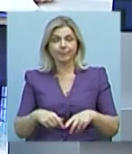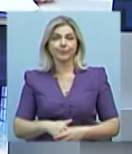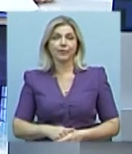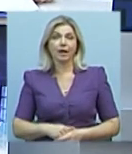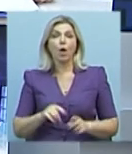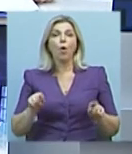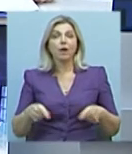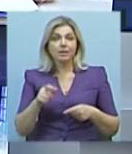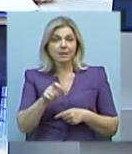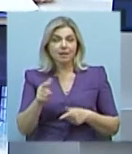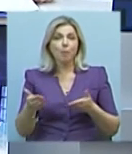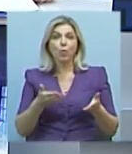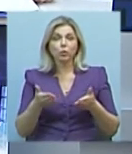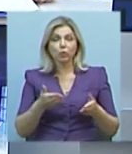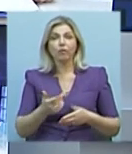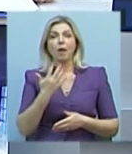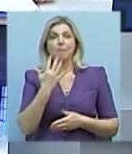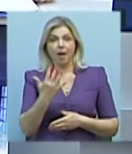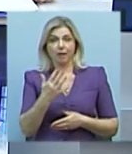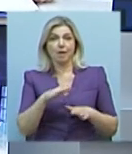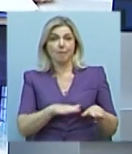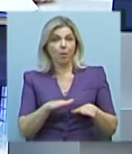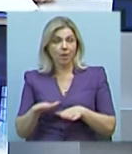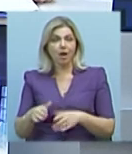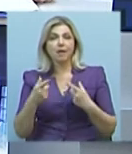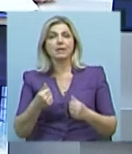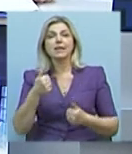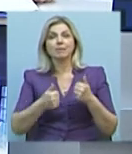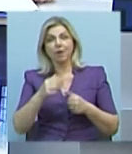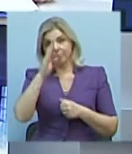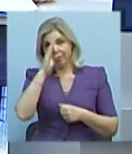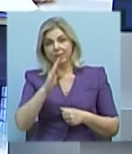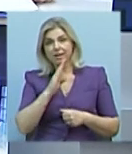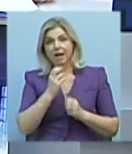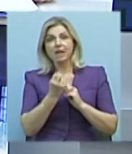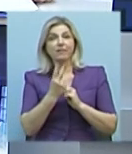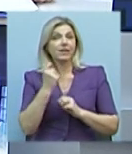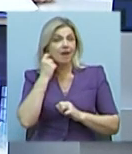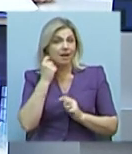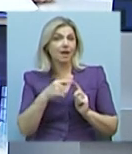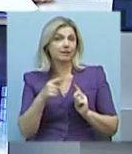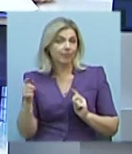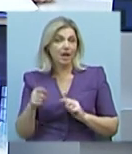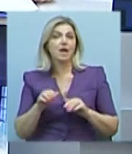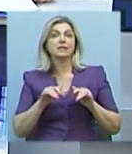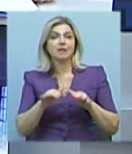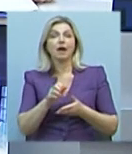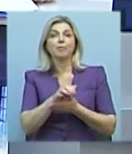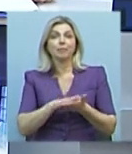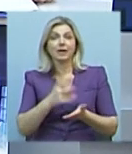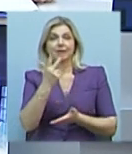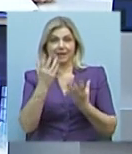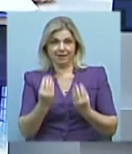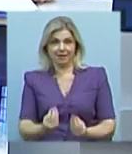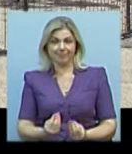Fest». Організатори підготували 5 локацій, у яких змагаються хлопці та дівчата від 12 років. Захід триватиме 3 дні.